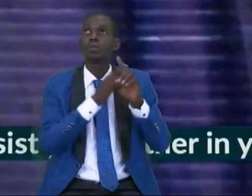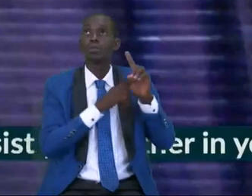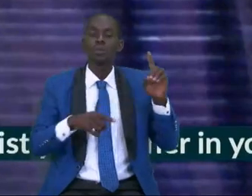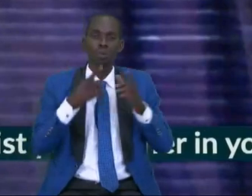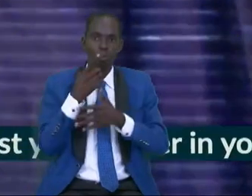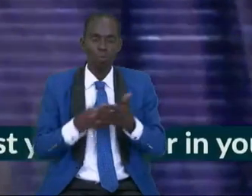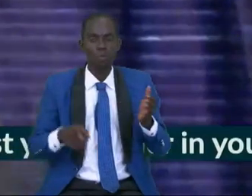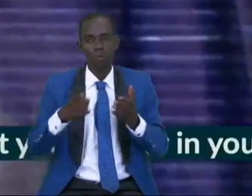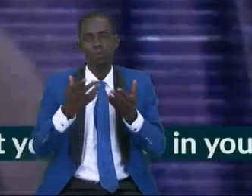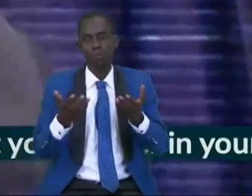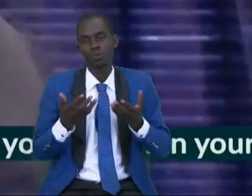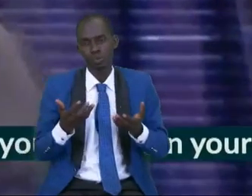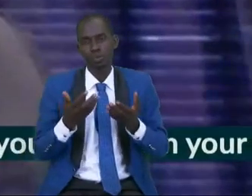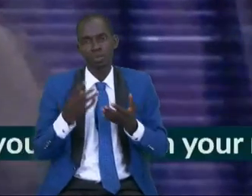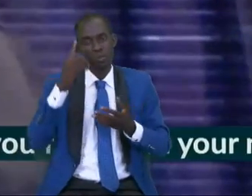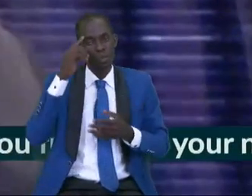Prions le Seigneur.